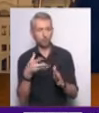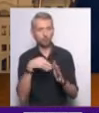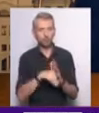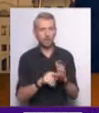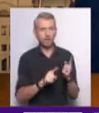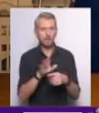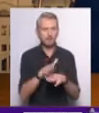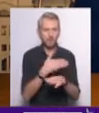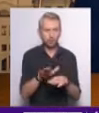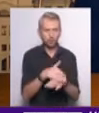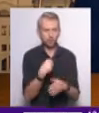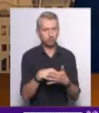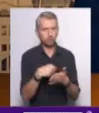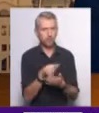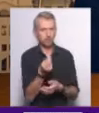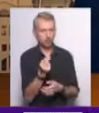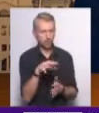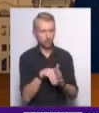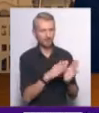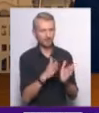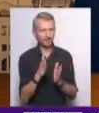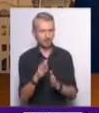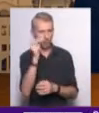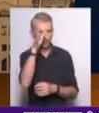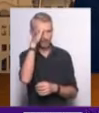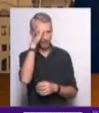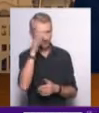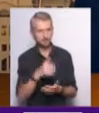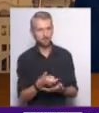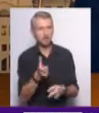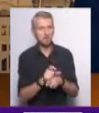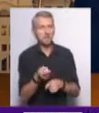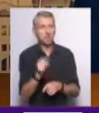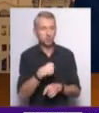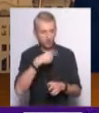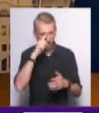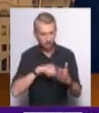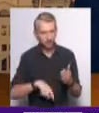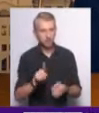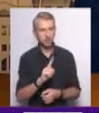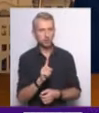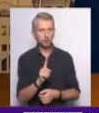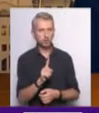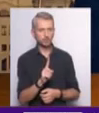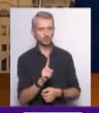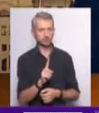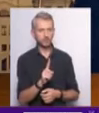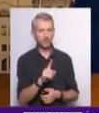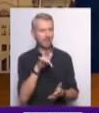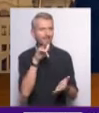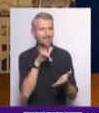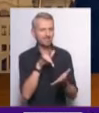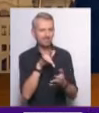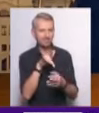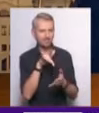розподілі бюджетних коштів в системі освіти. Більше того, я впевнений, що нецільове